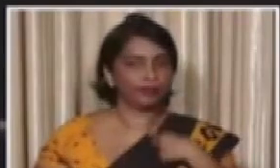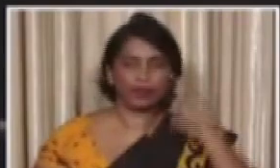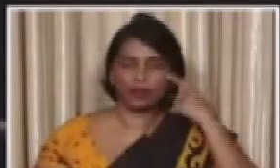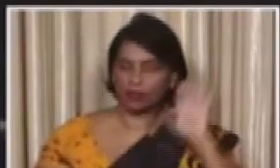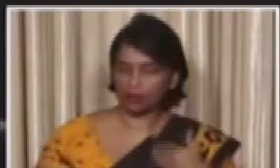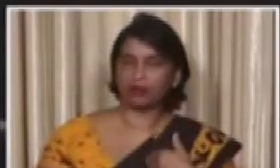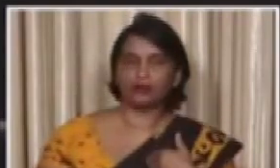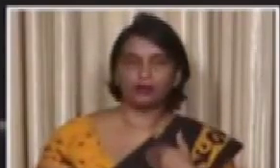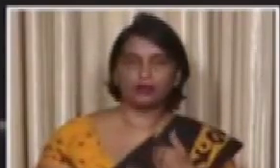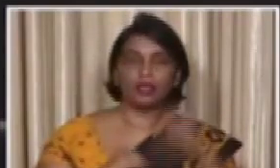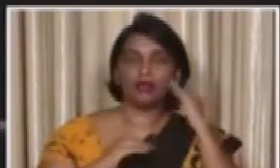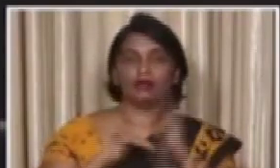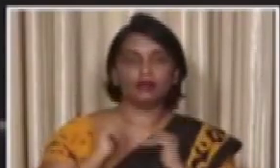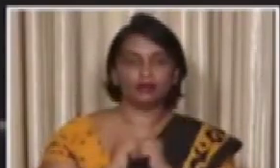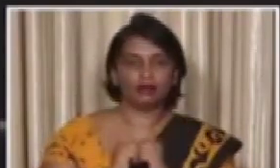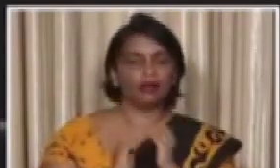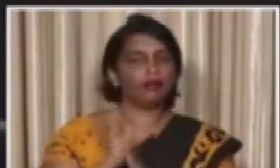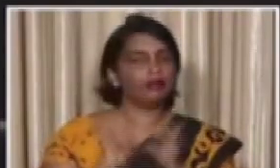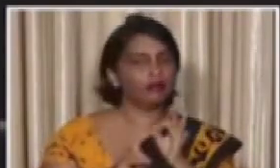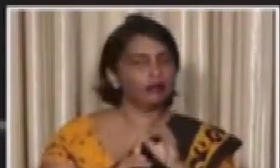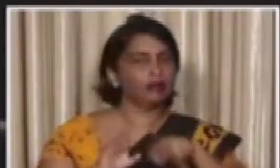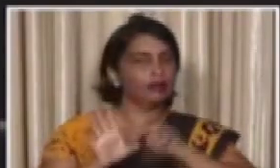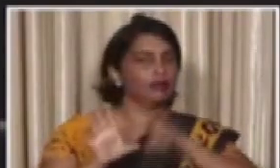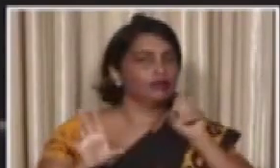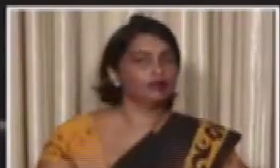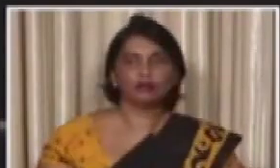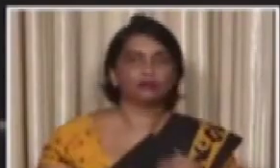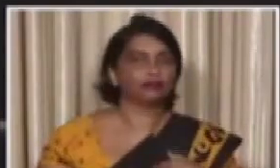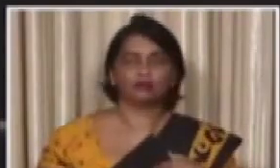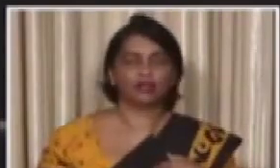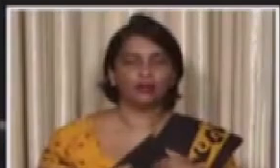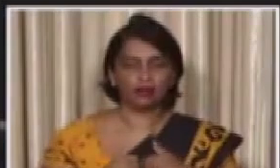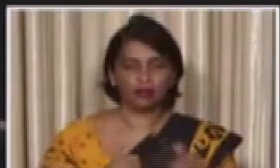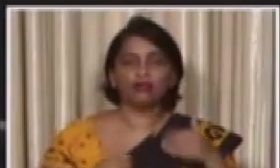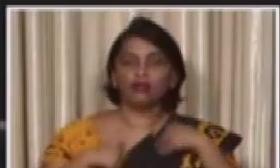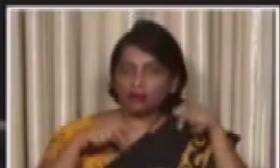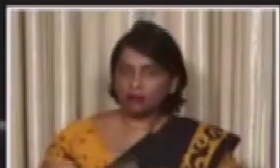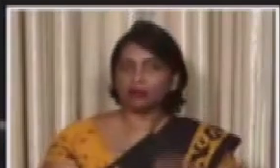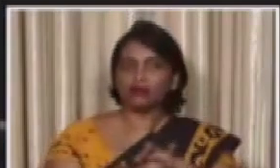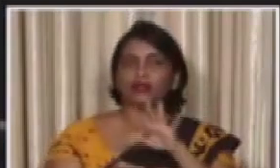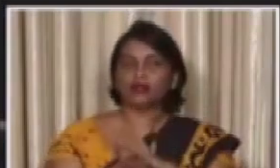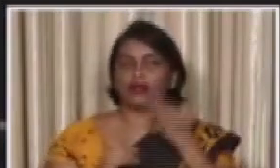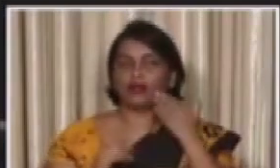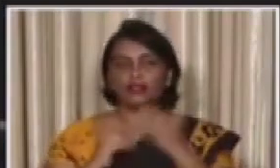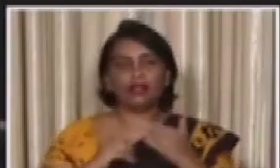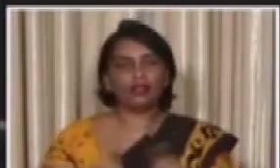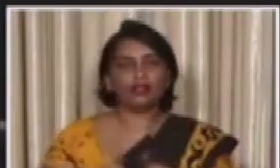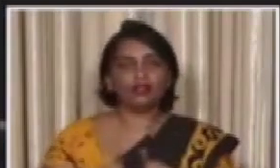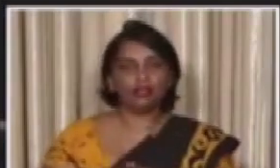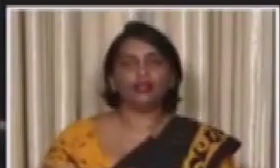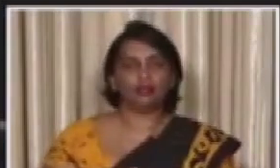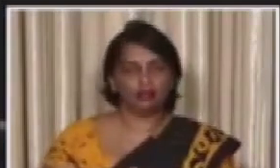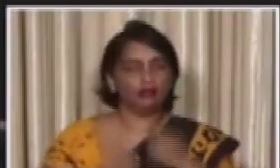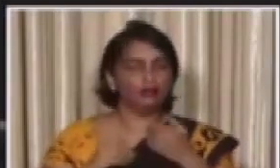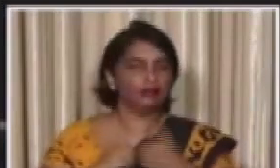වෙමි. මන්ත්‍රී ධූරයේ අත්හැරීම මගේ හිතට කිසිම බරක් නැහැ. අද ඒ තීරණාත්මක අවස්ථාවට තමයි මම මූණ